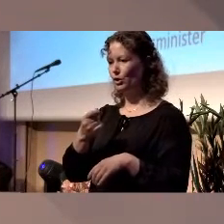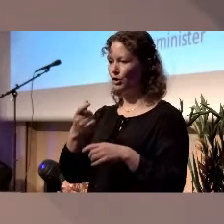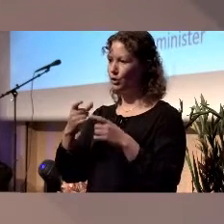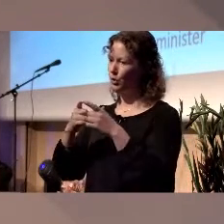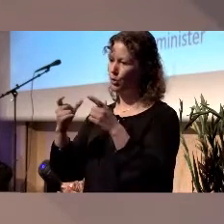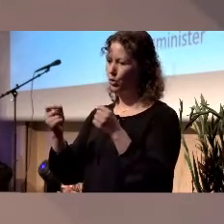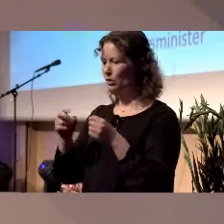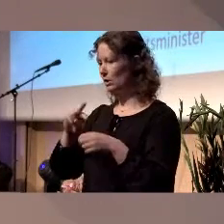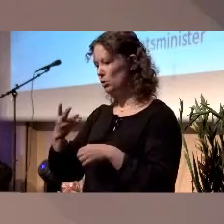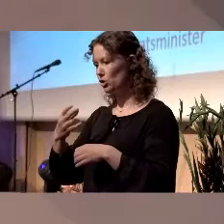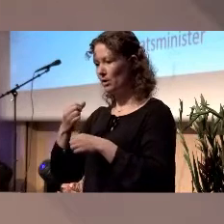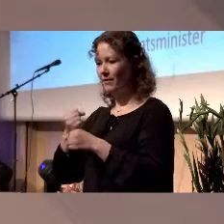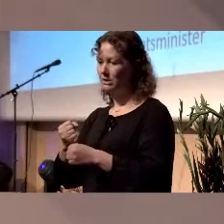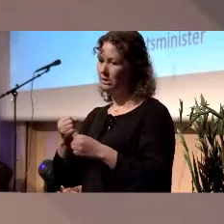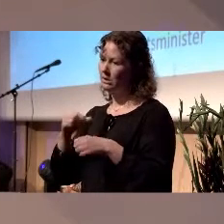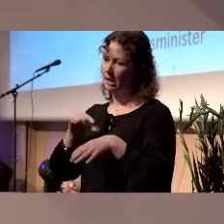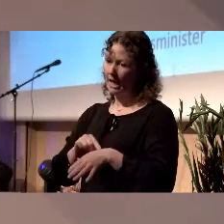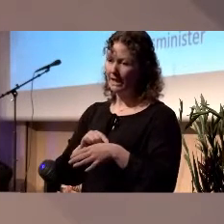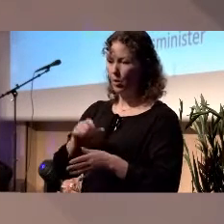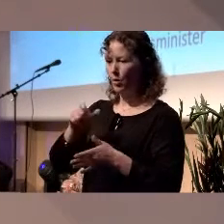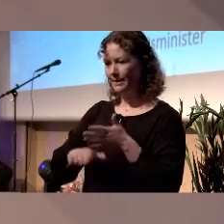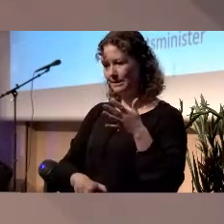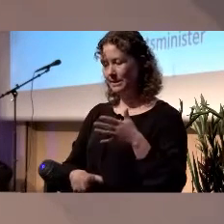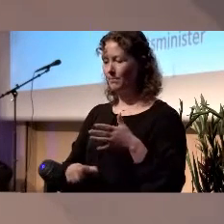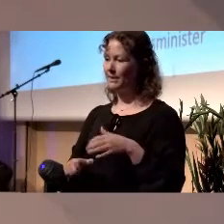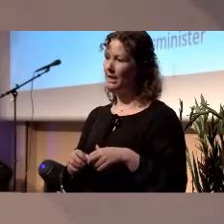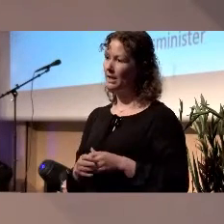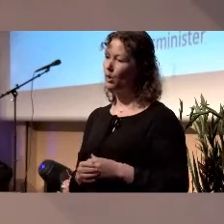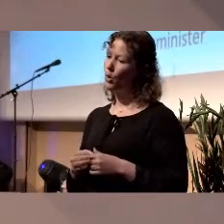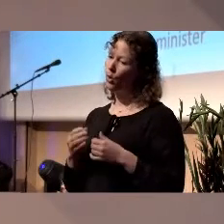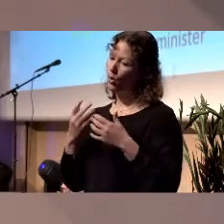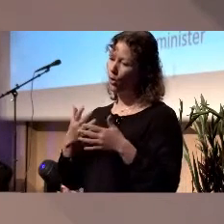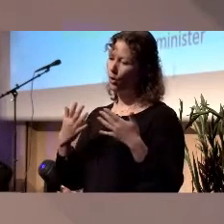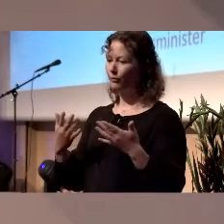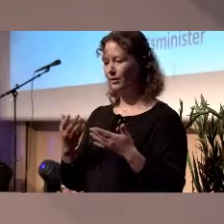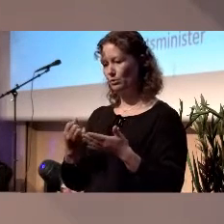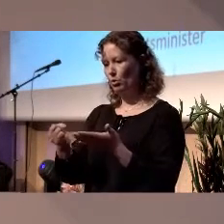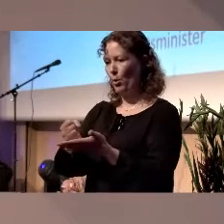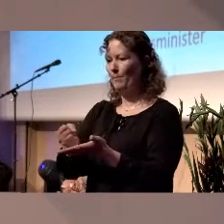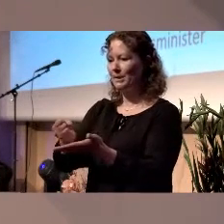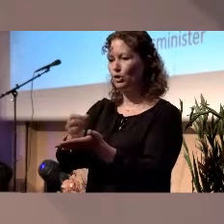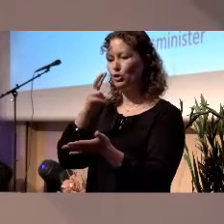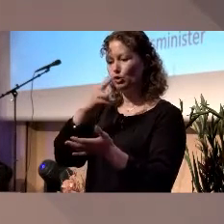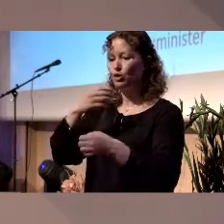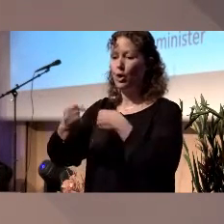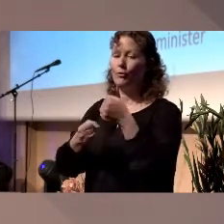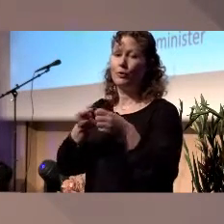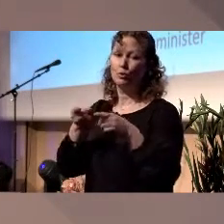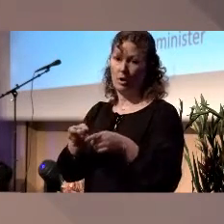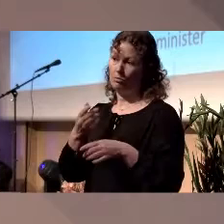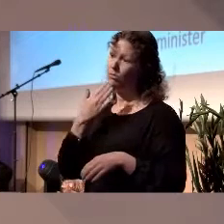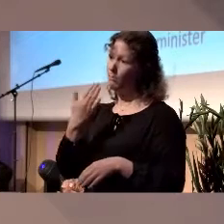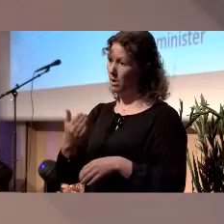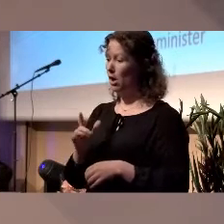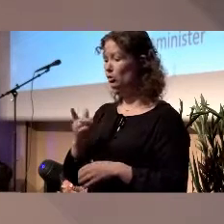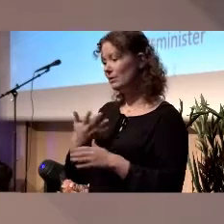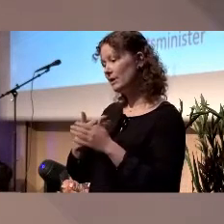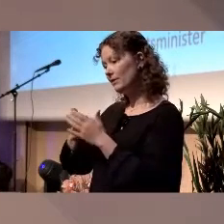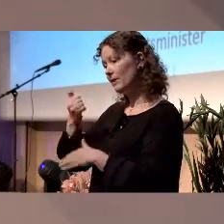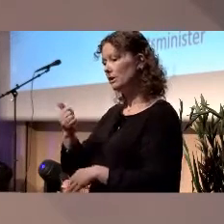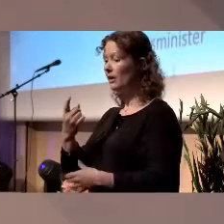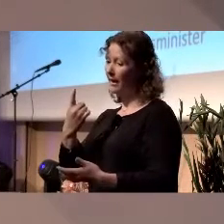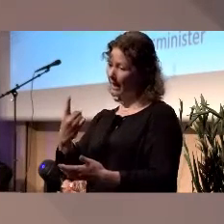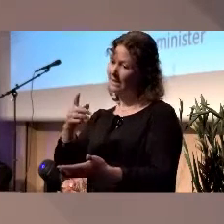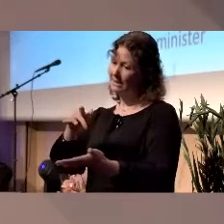egenandeler, bytte fastlege for resepter, og stadig opprettes det nye funksjoner. Det er bra. For det er viktig at det er ett